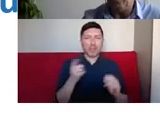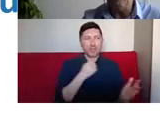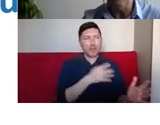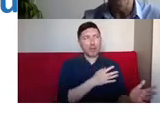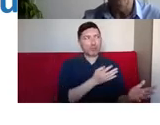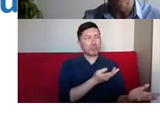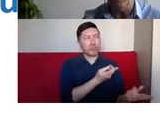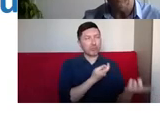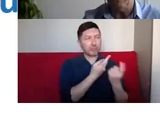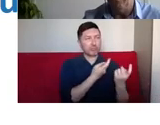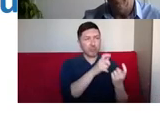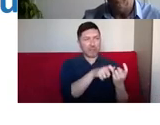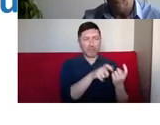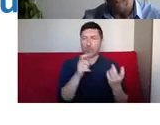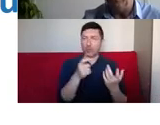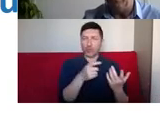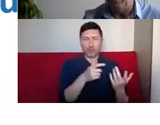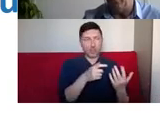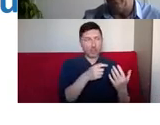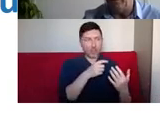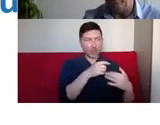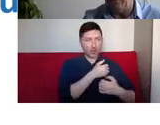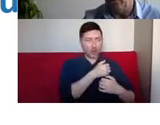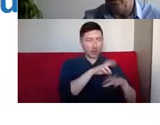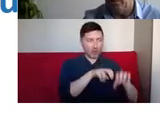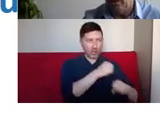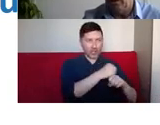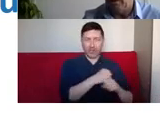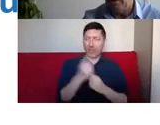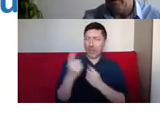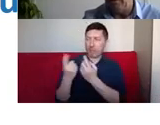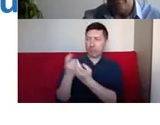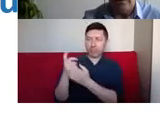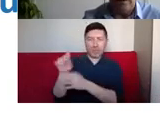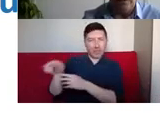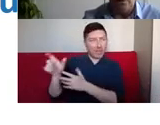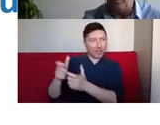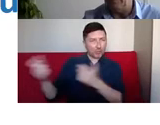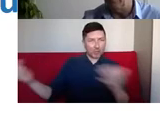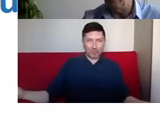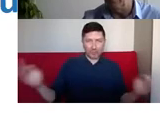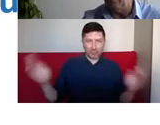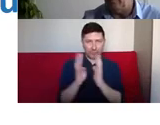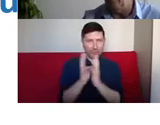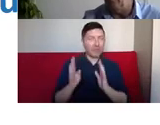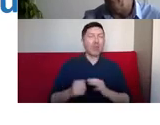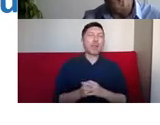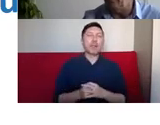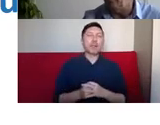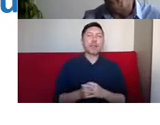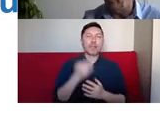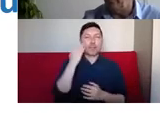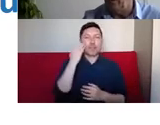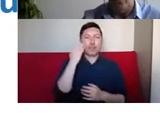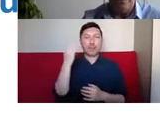On étudie actuellement la possibilité d'y mettre une dimension numérique aussi pour que si cette dimension Covid-19 est toujours présente